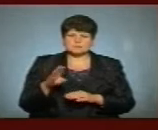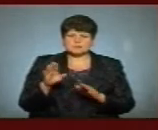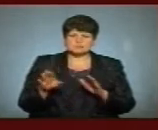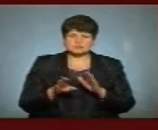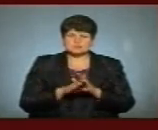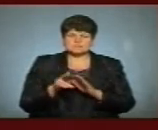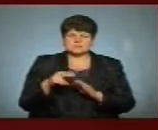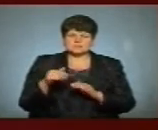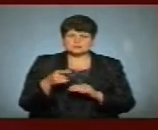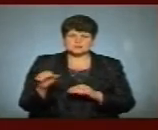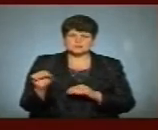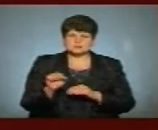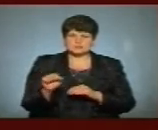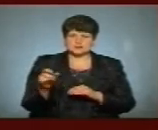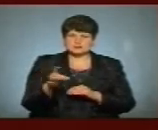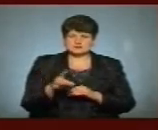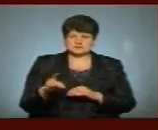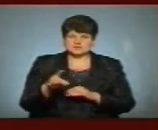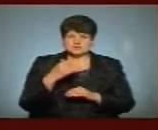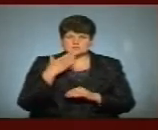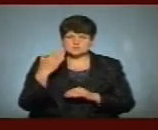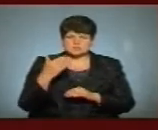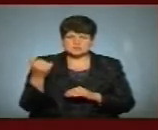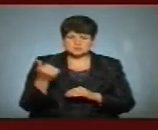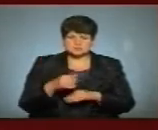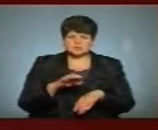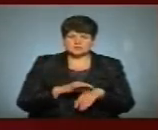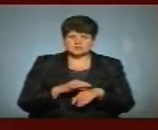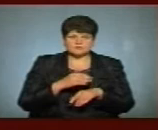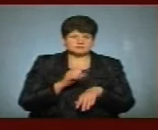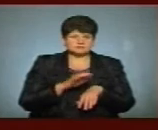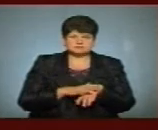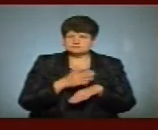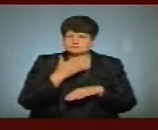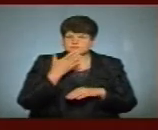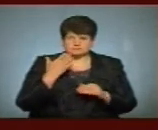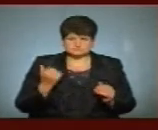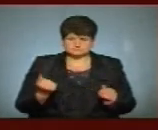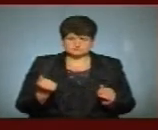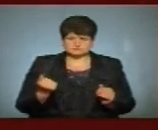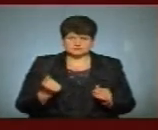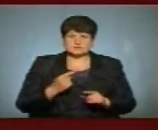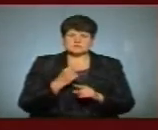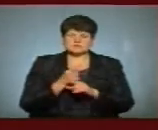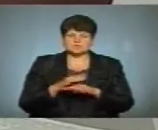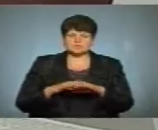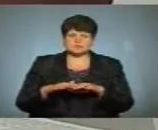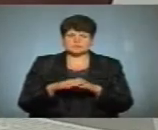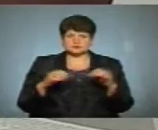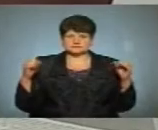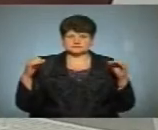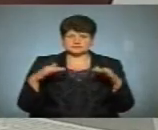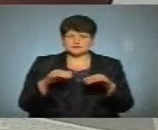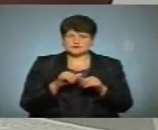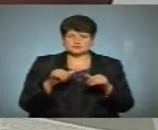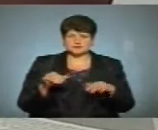Підволочиському, Підгаєцькому і Теребовлянському районах за останній тиждень хворих не фіксували. Заборона масових заходів не